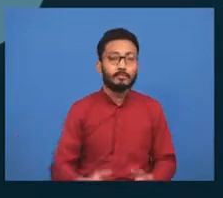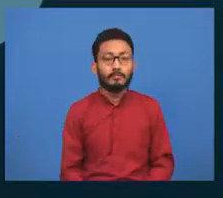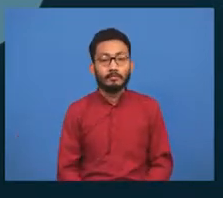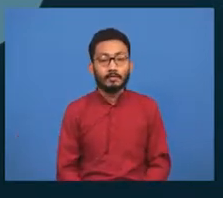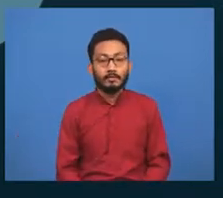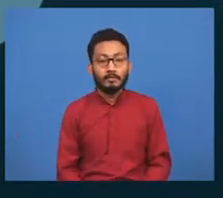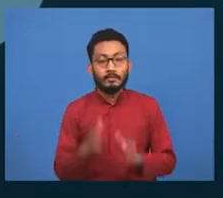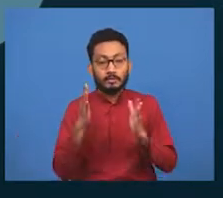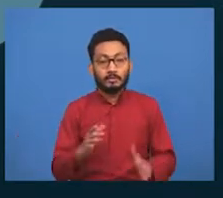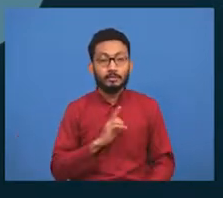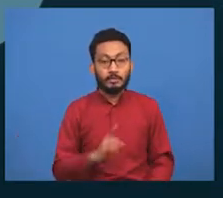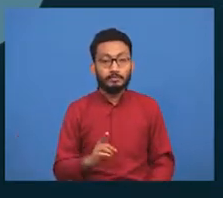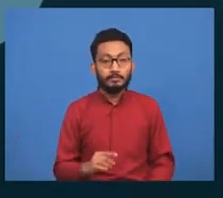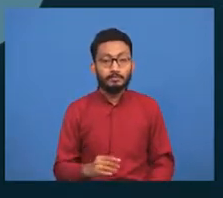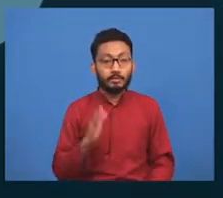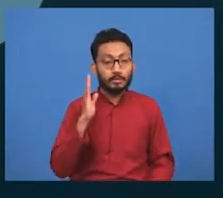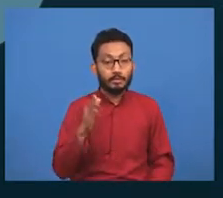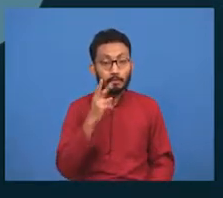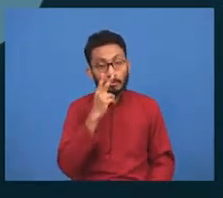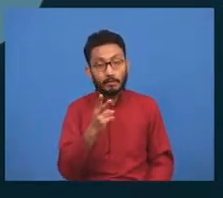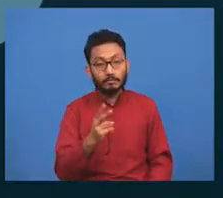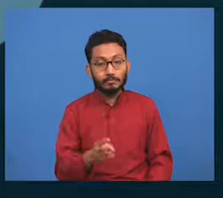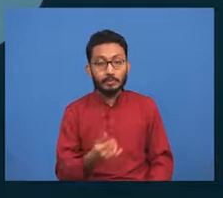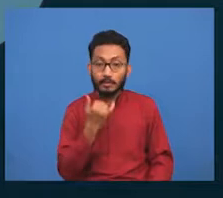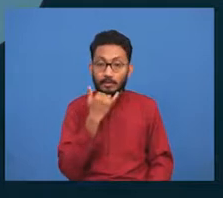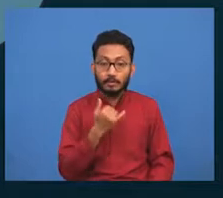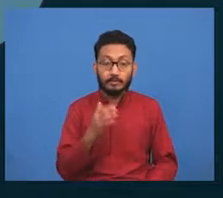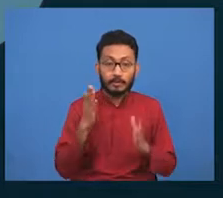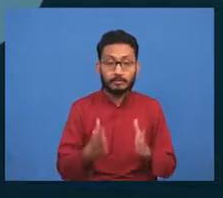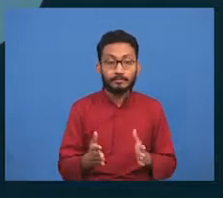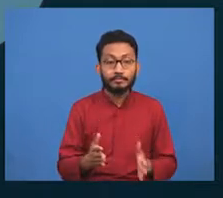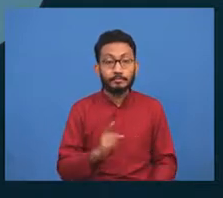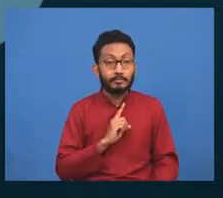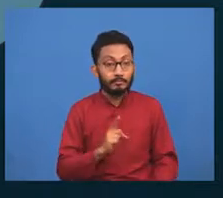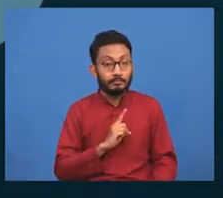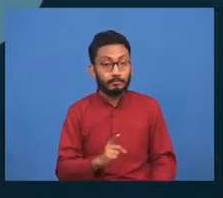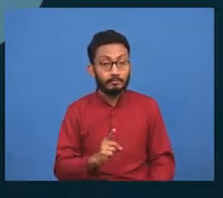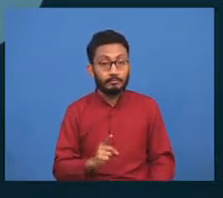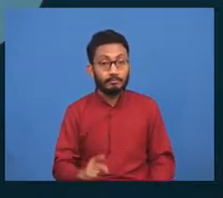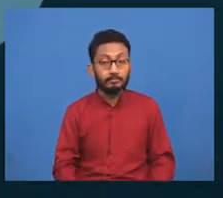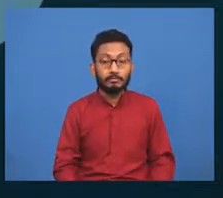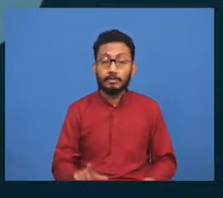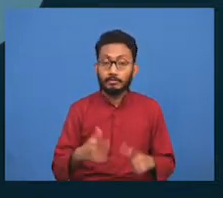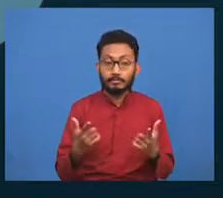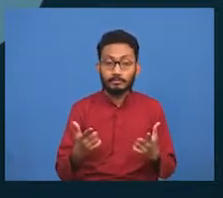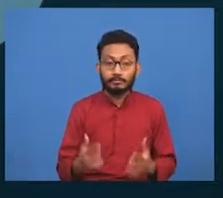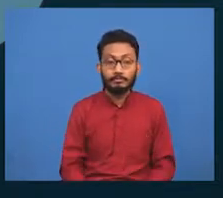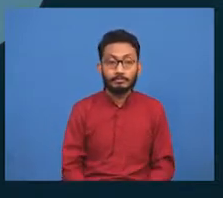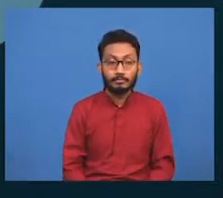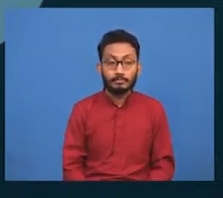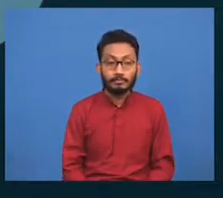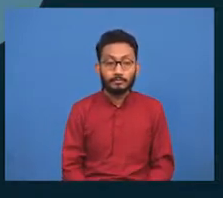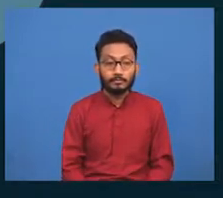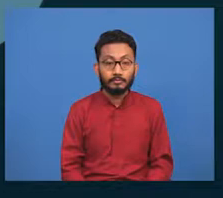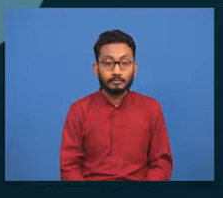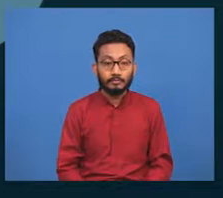umat Islam akan dipandang hina oleh penganut agama-agama lain. Seterusnya, murid-murid, yang kelima,